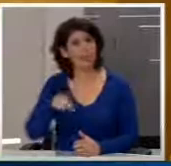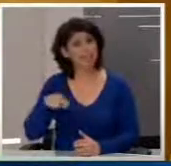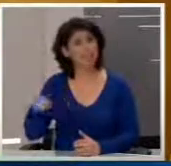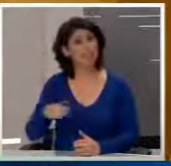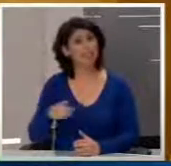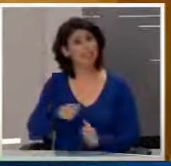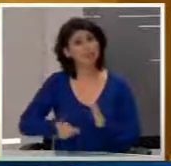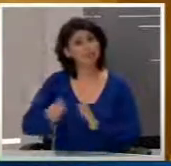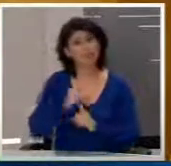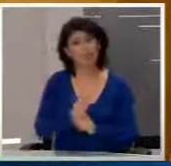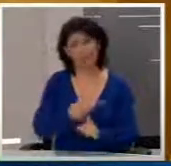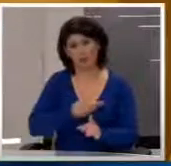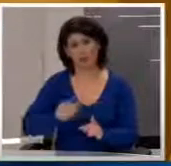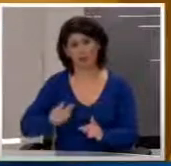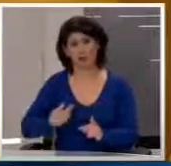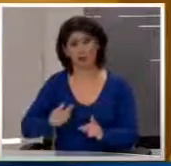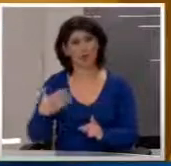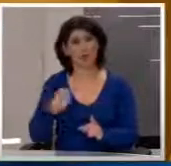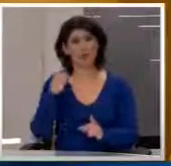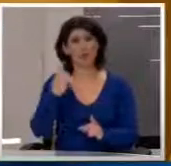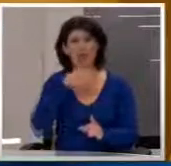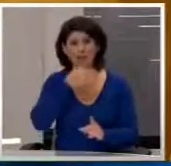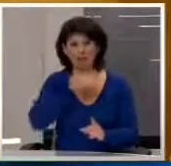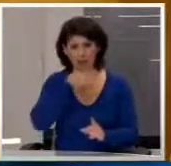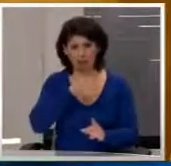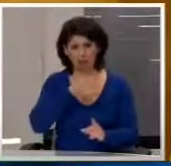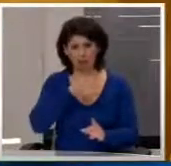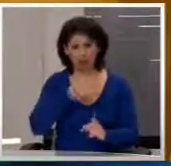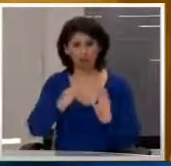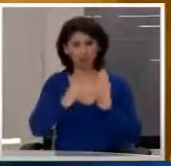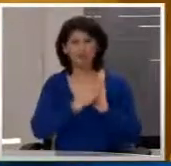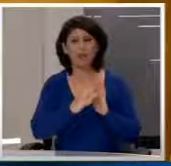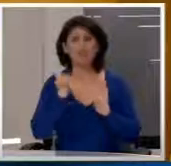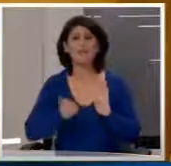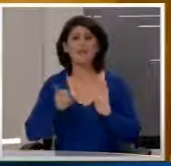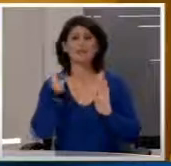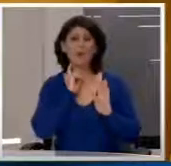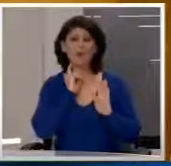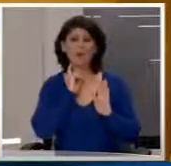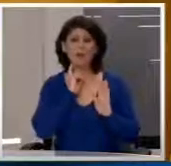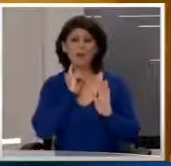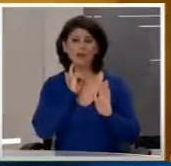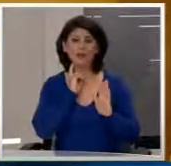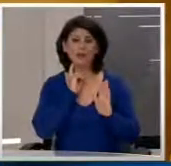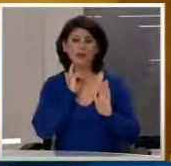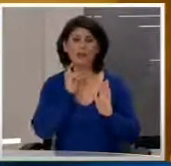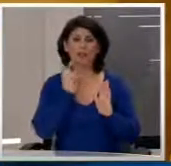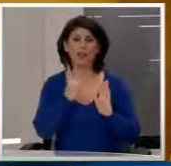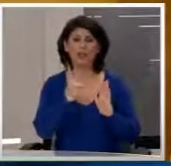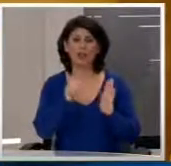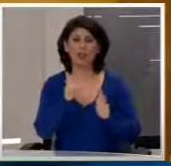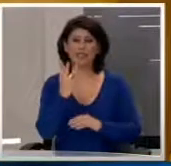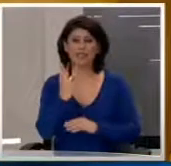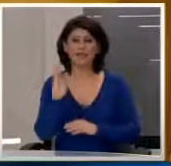από μένα. Αλλά υπήρξε μια αναφορά στο άρθρο του ποινικού κώδικα, στο